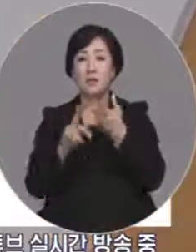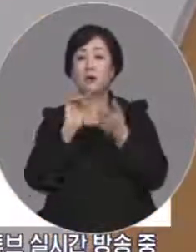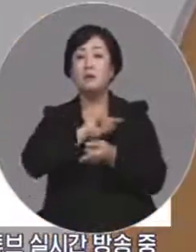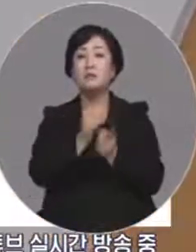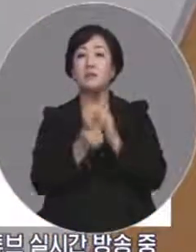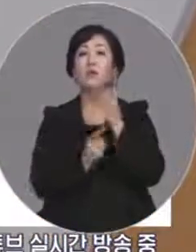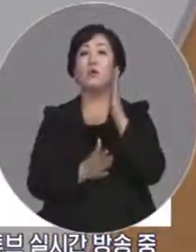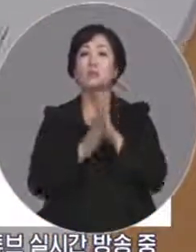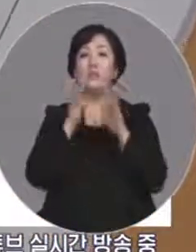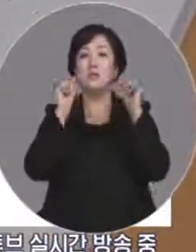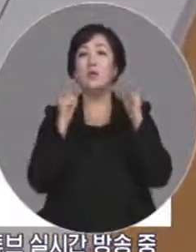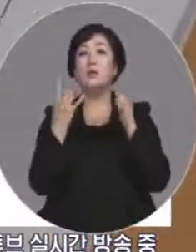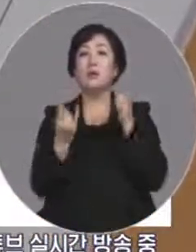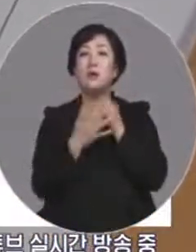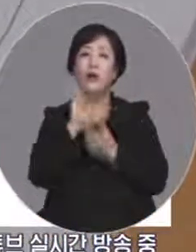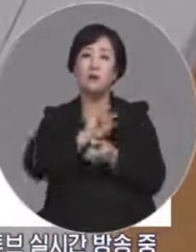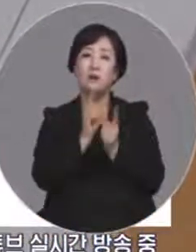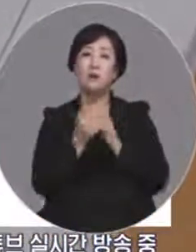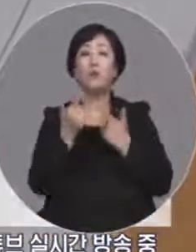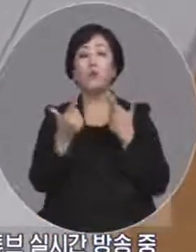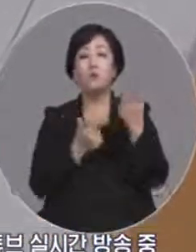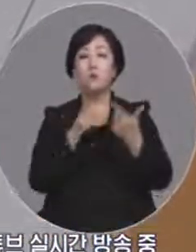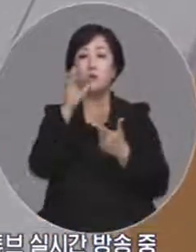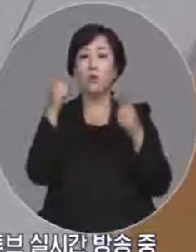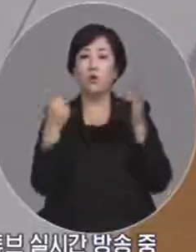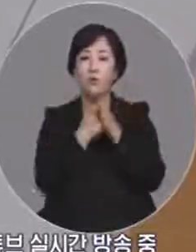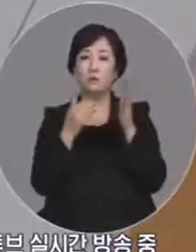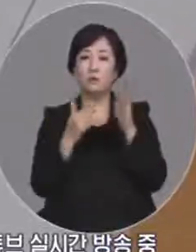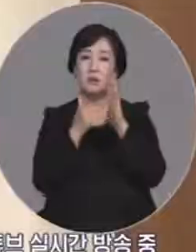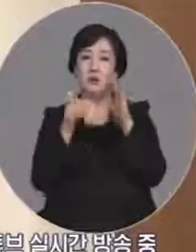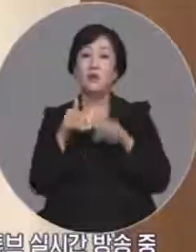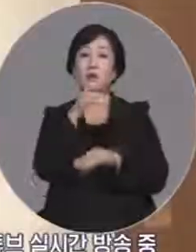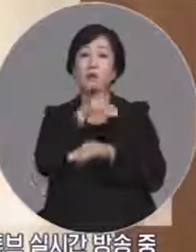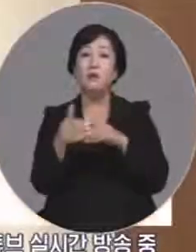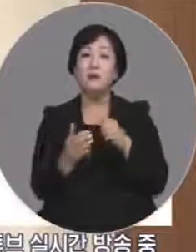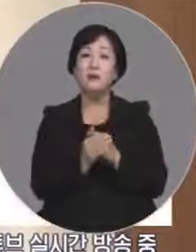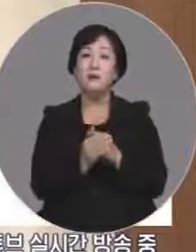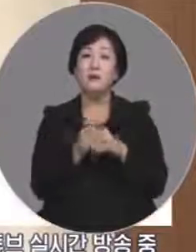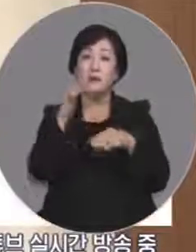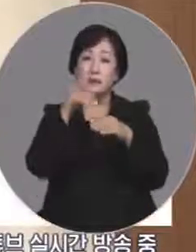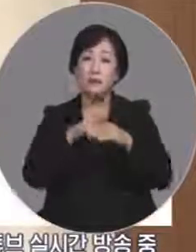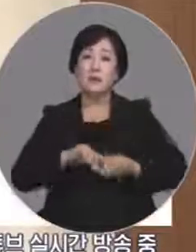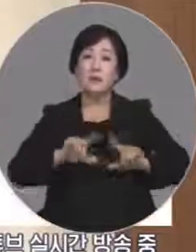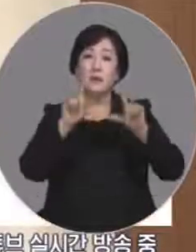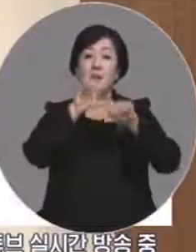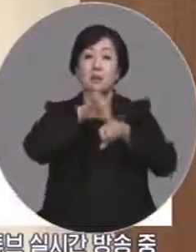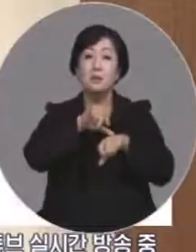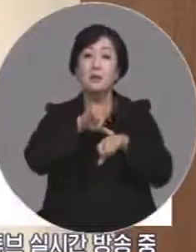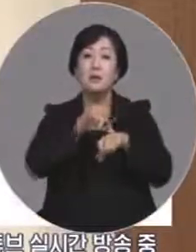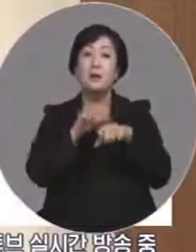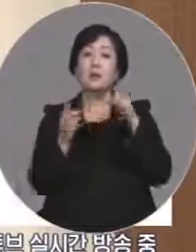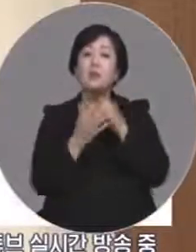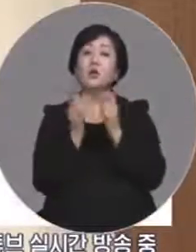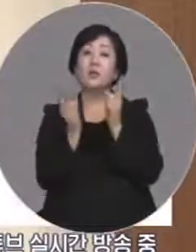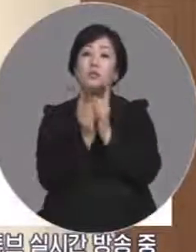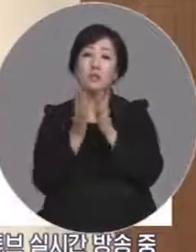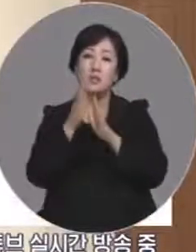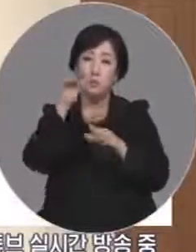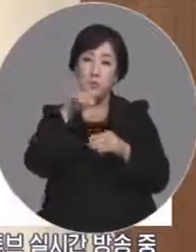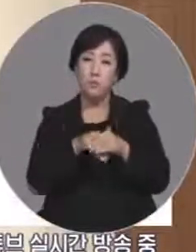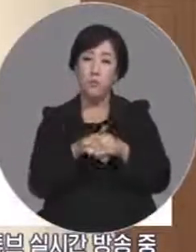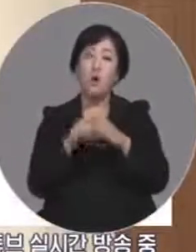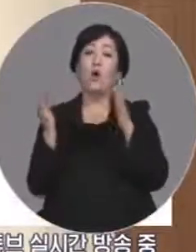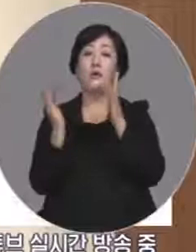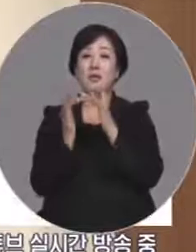선관위와 시체육회가 협의해 결정하기로 했습니다. 선거일과 투표 시간, 현장 투표를 할 것인지